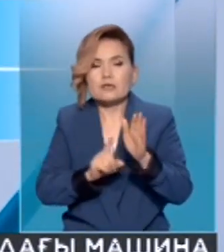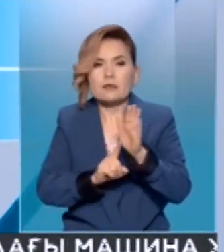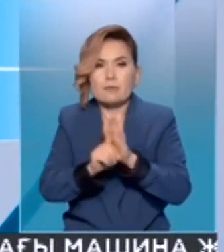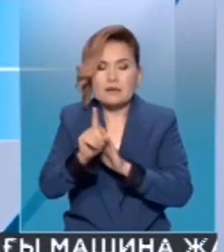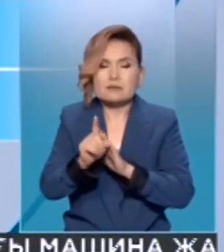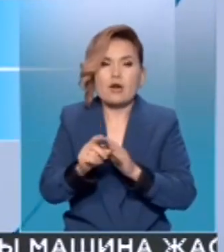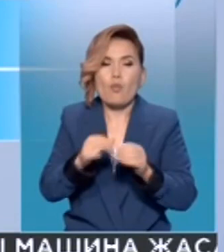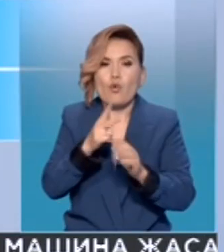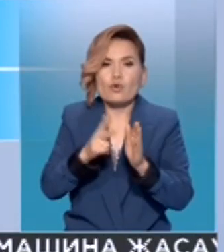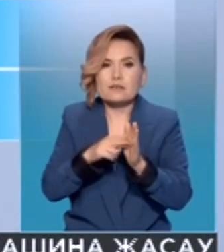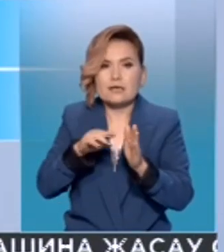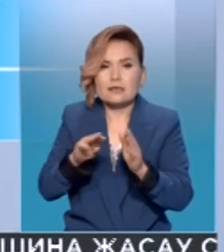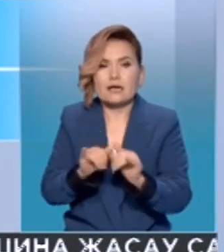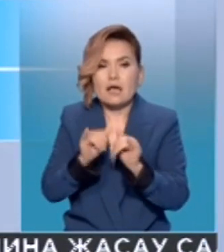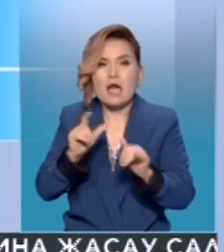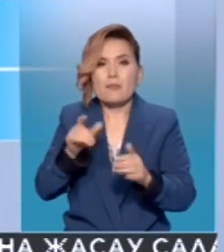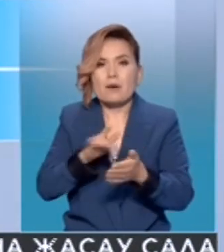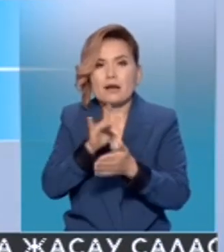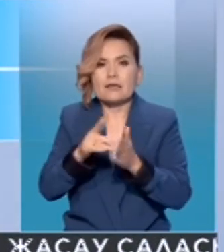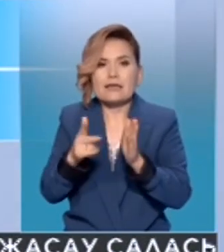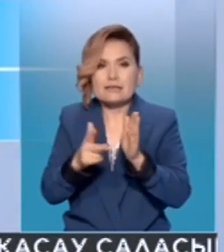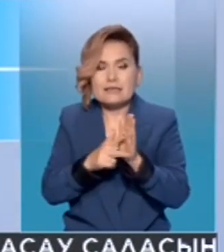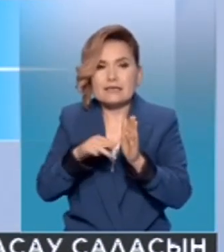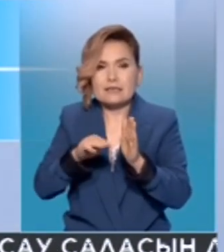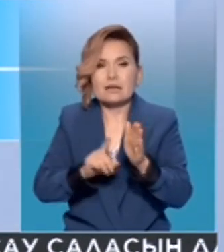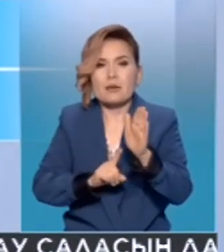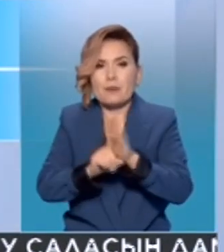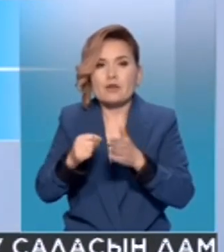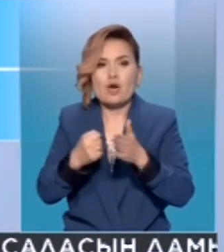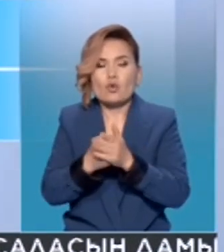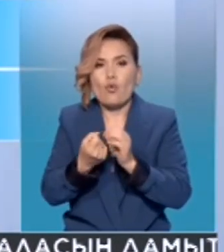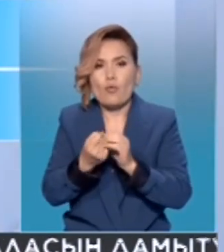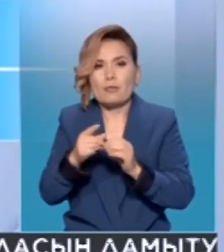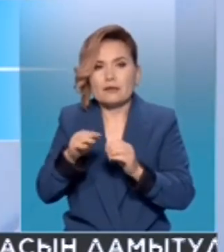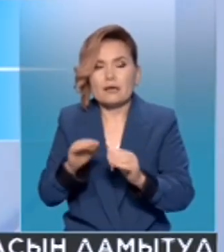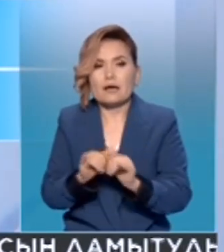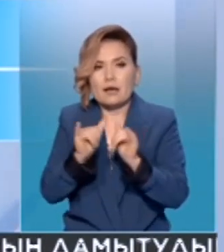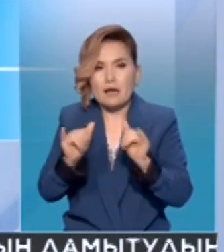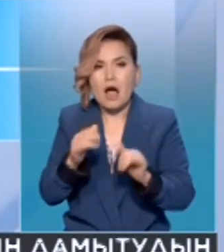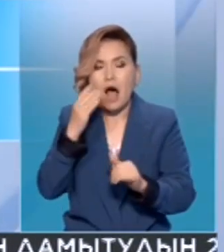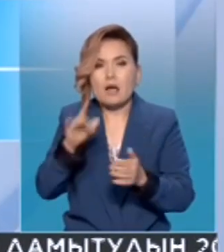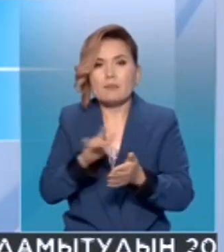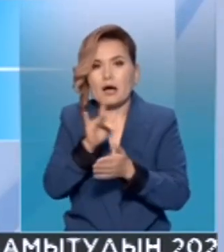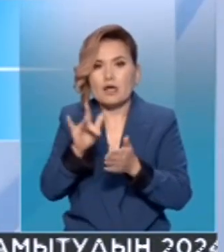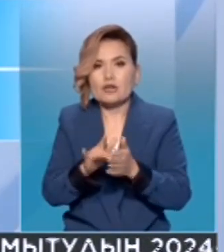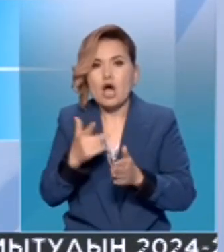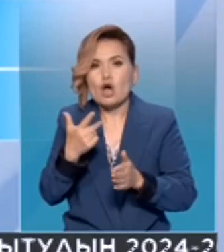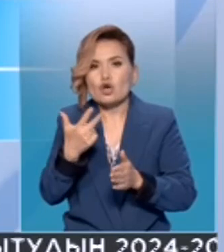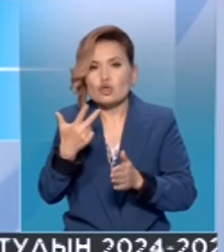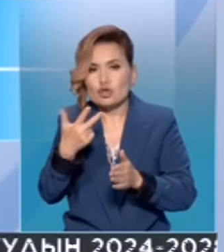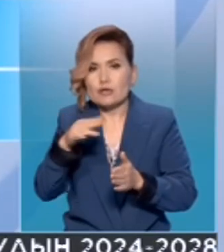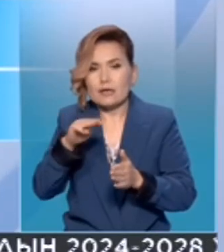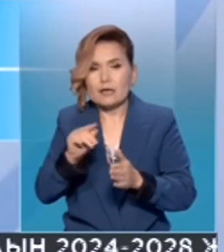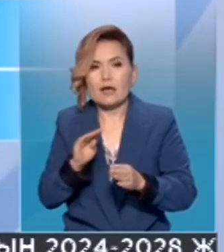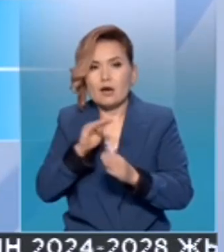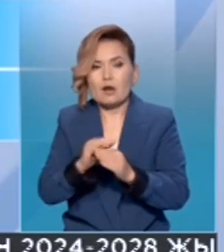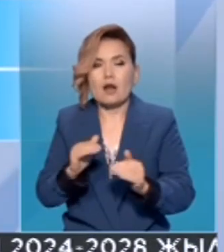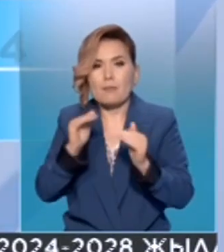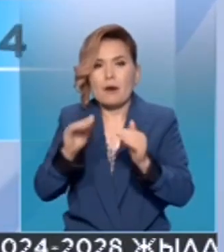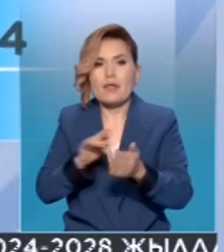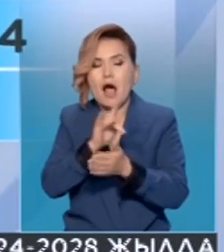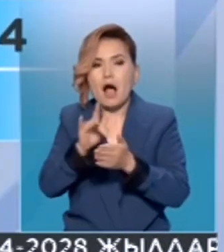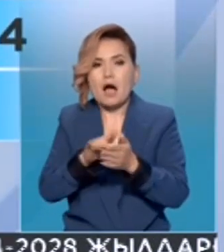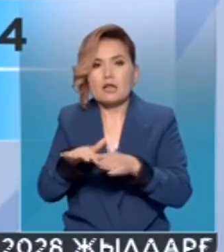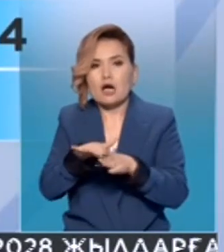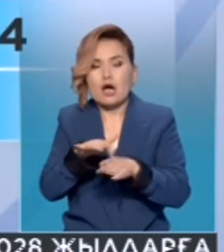өсті. Ал Екібастұзда 8 теңгеден 11 теңгеге қымбаттады. Алматыда қуат 3 теңгеге дейін қымбаттаған. Бұған дейін қала